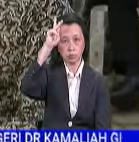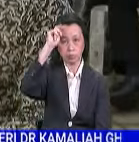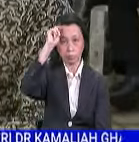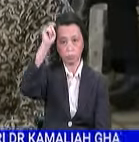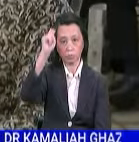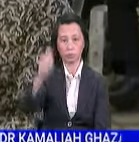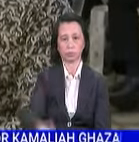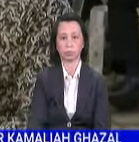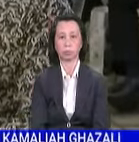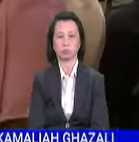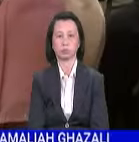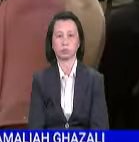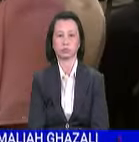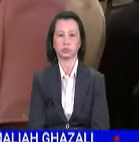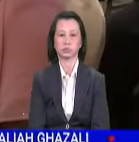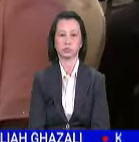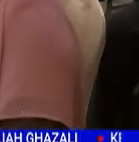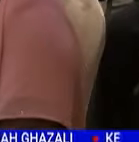Terengganu.